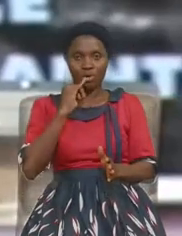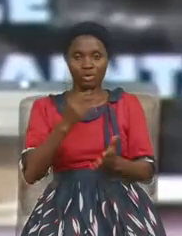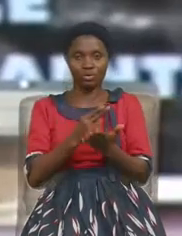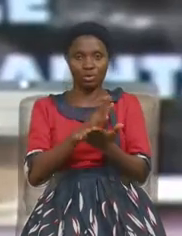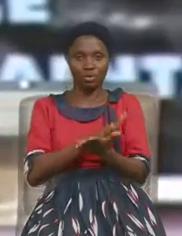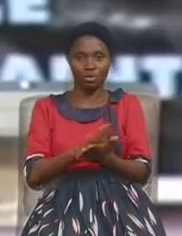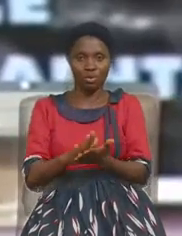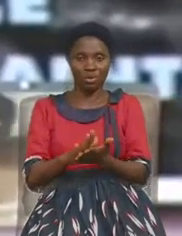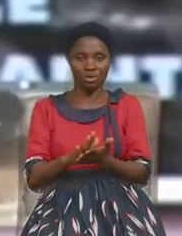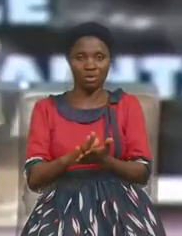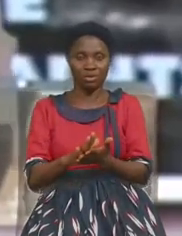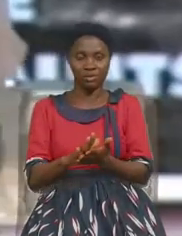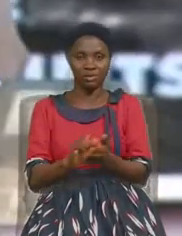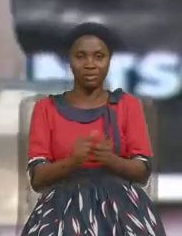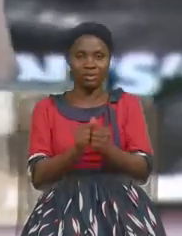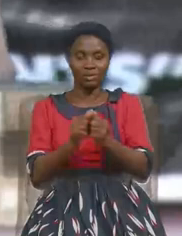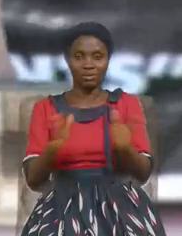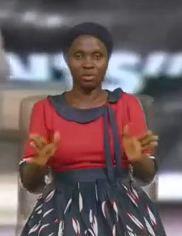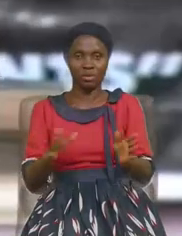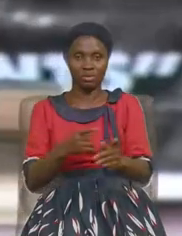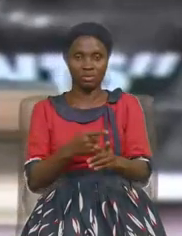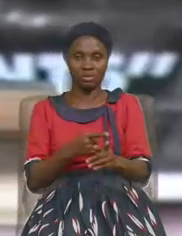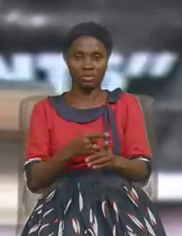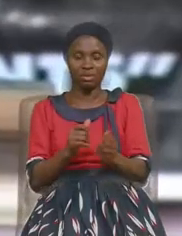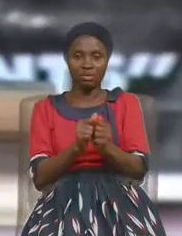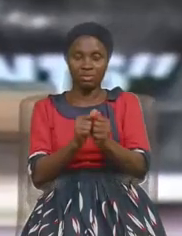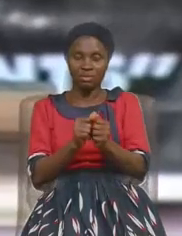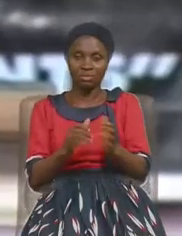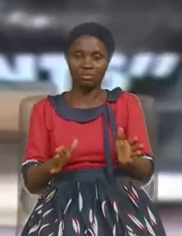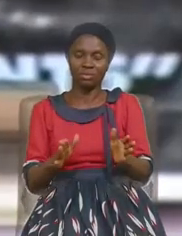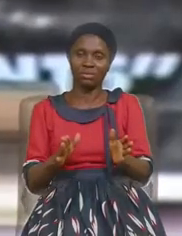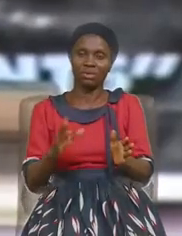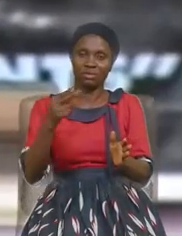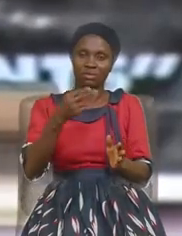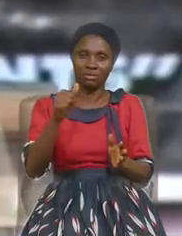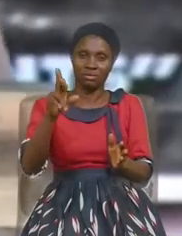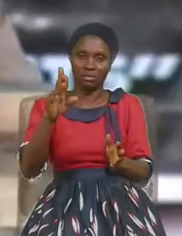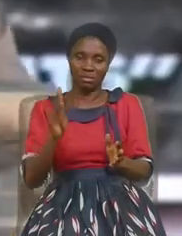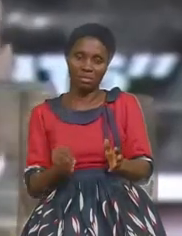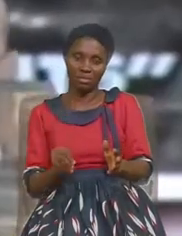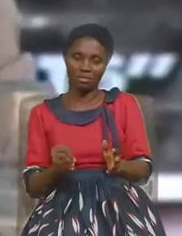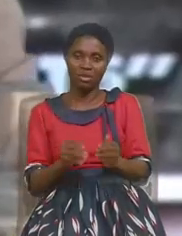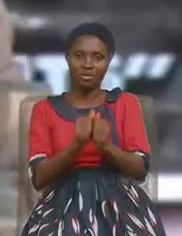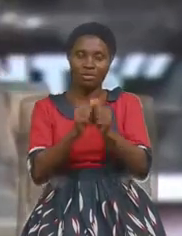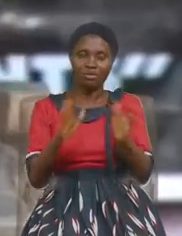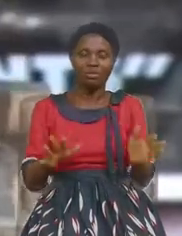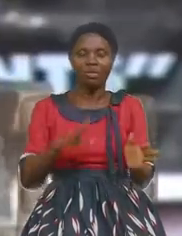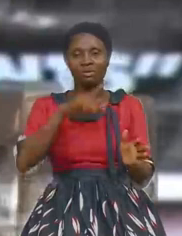innocent, sans tache, séparé des pécheurs et plus élevé